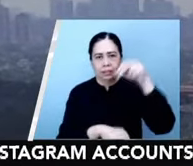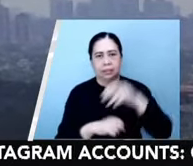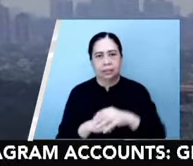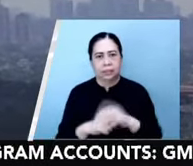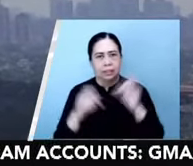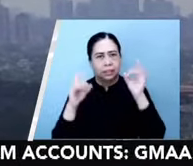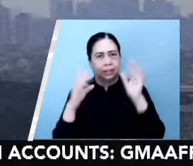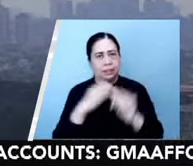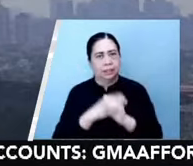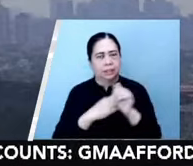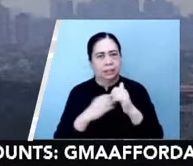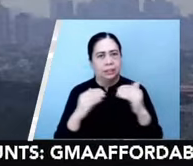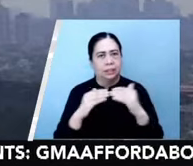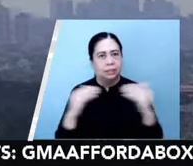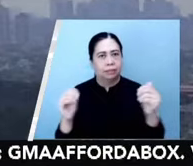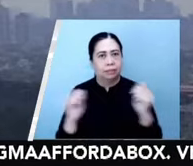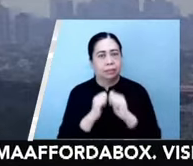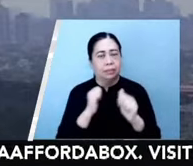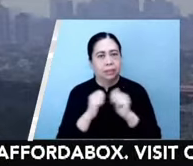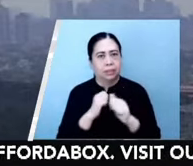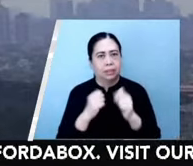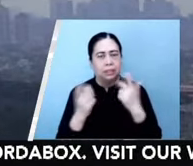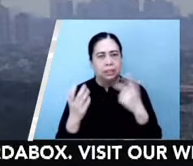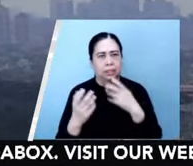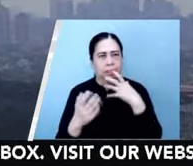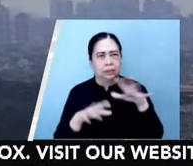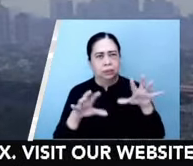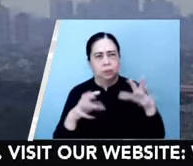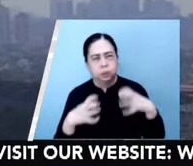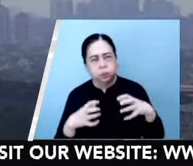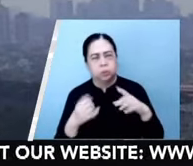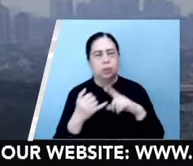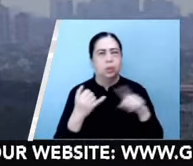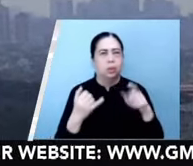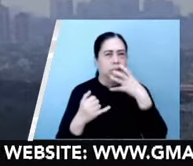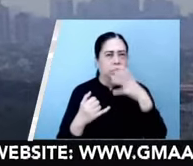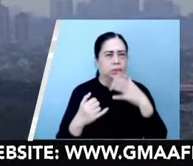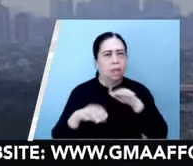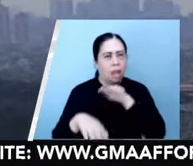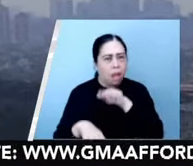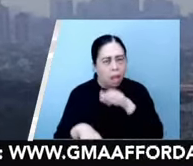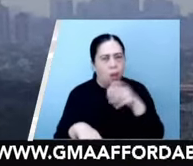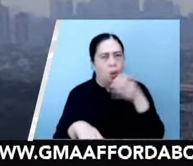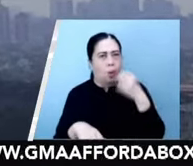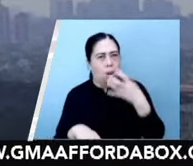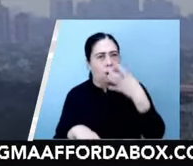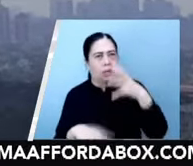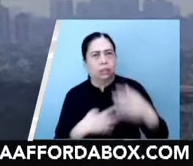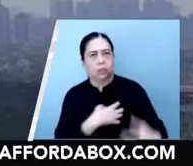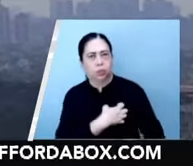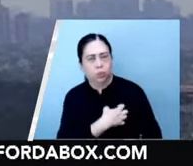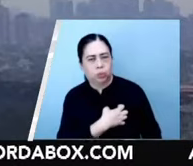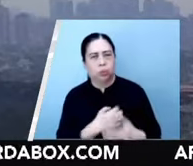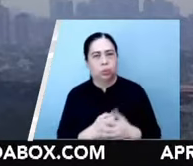ibig sabihin mataas ang banta ng heat cramps o heat exhaustion at posible rin po ang heat stroke. 44 degrees Celsius naman ang posibleng